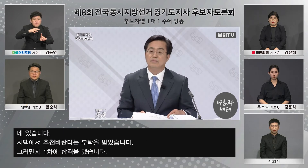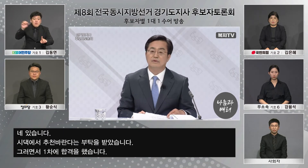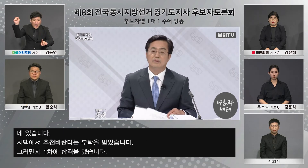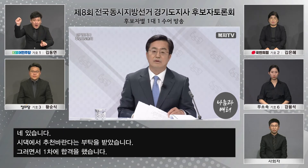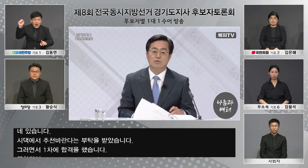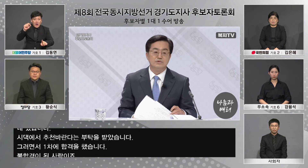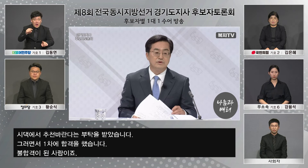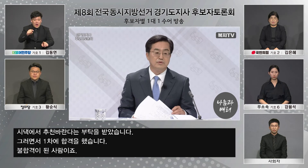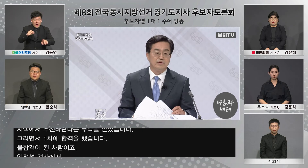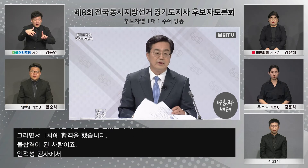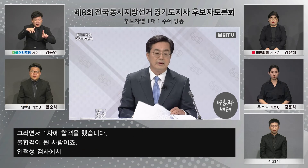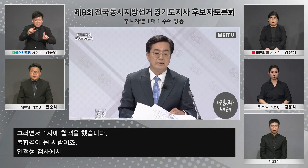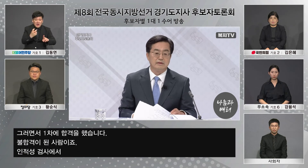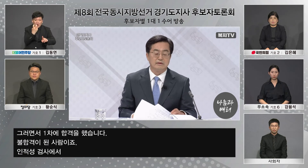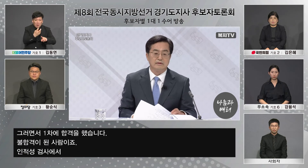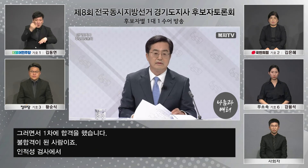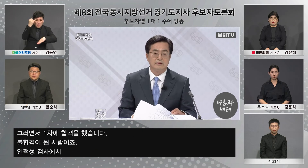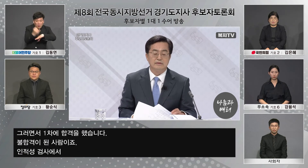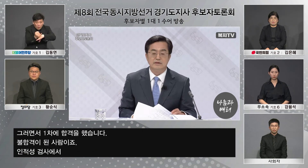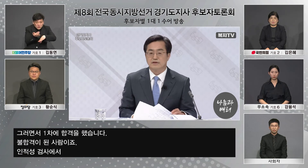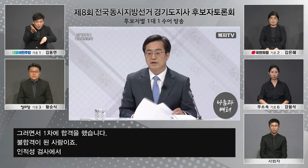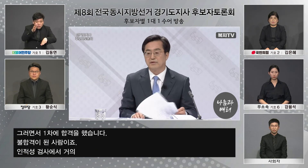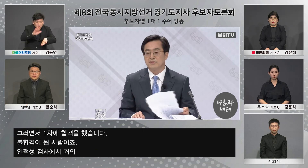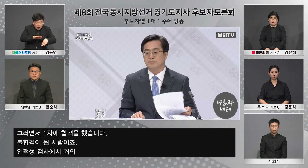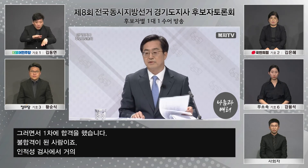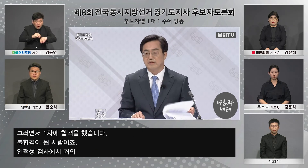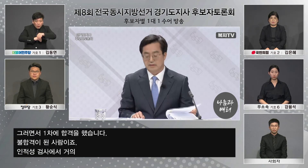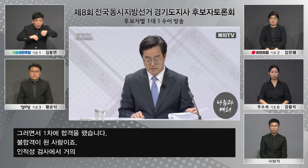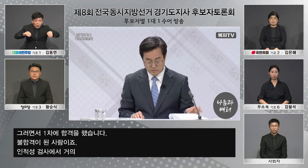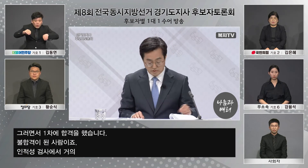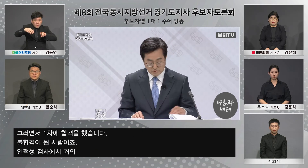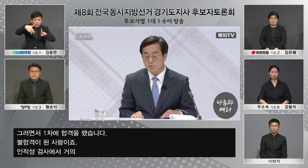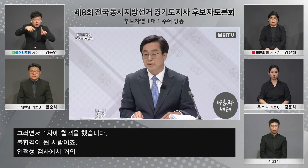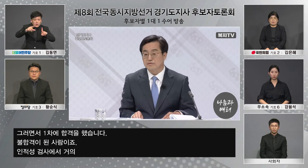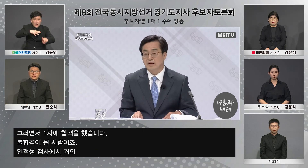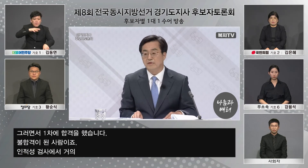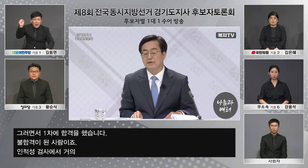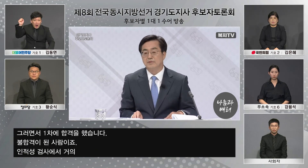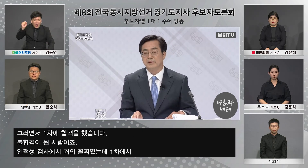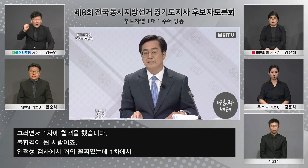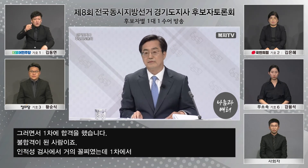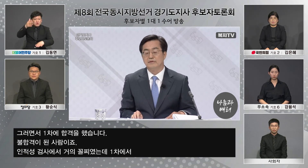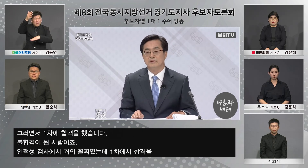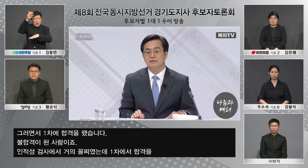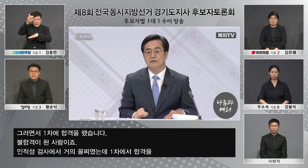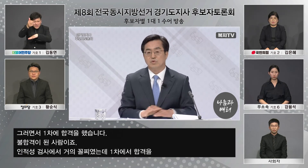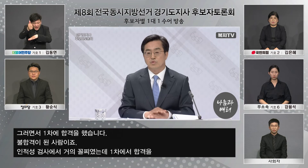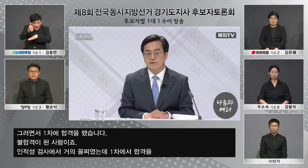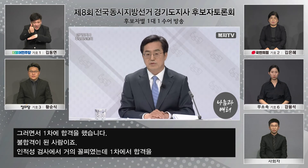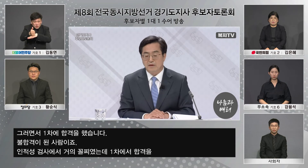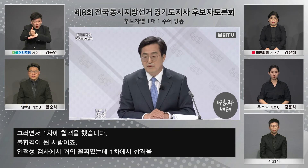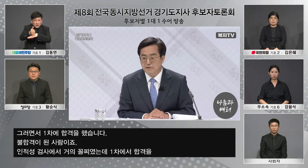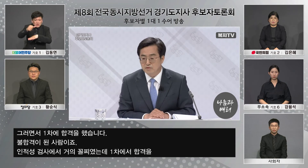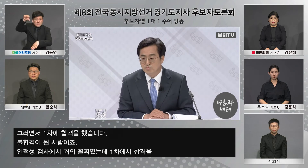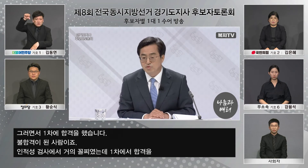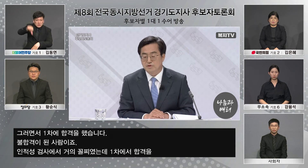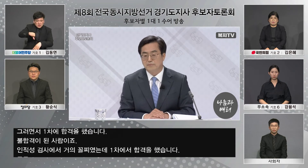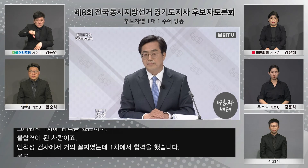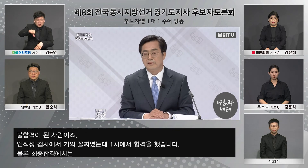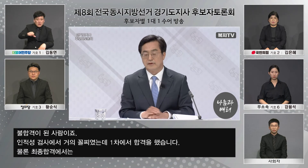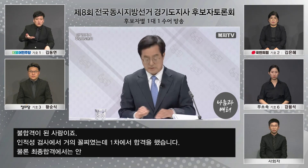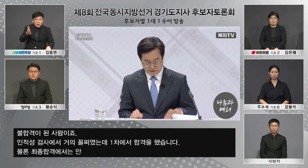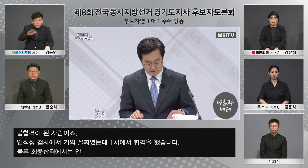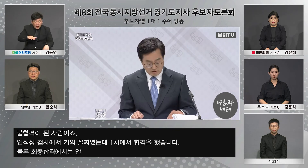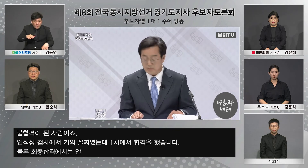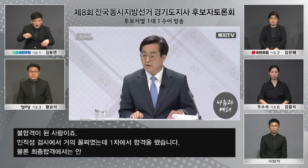거의 꼴찌였는데 1차에서 합격을 했습니다. 물론 최종 합격에서는 안 됐다고 그래요. 교통사고 안 났다고